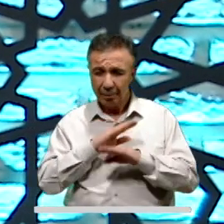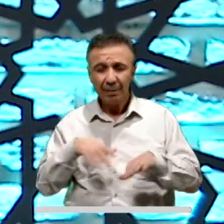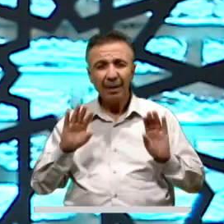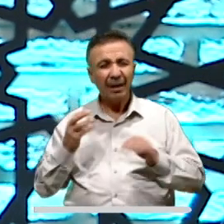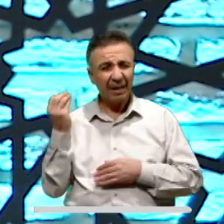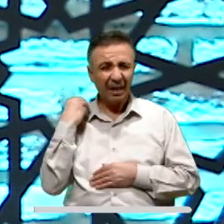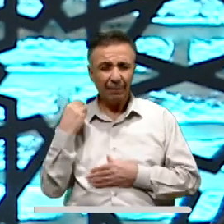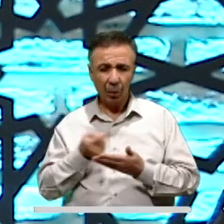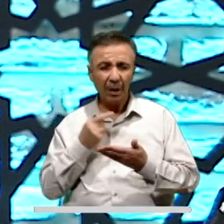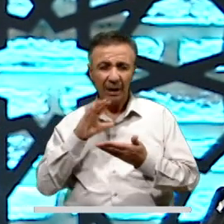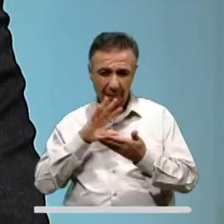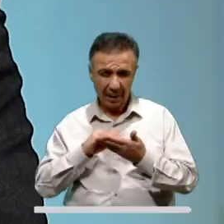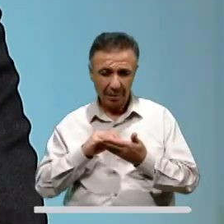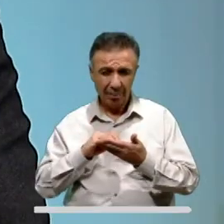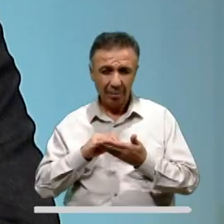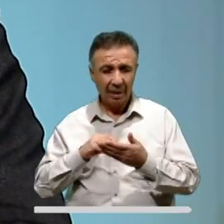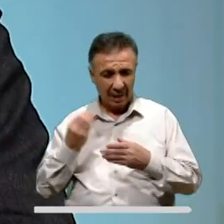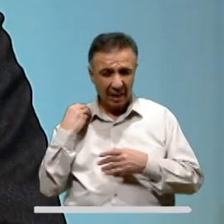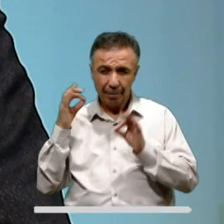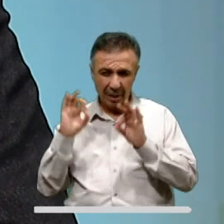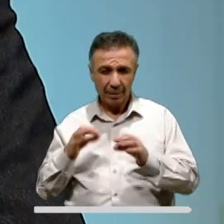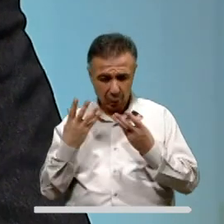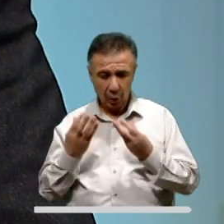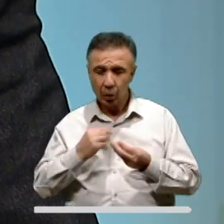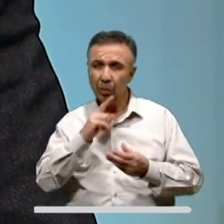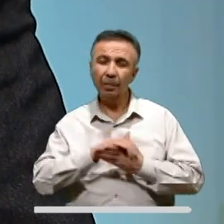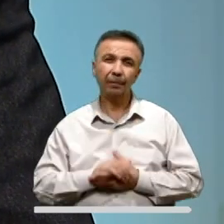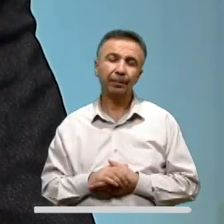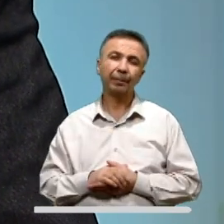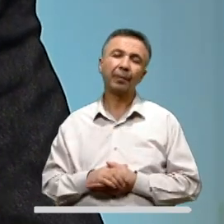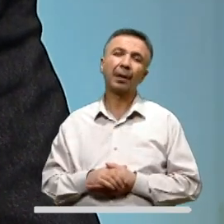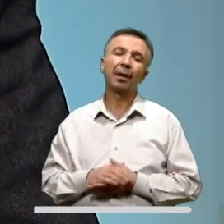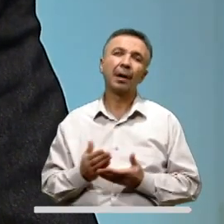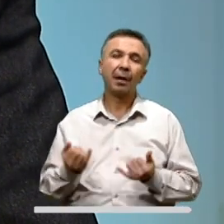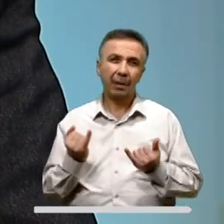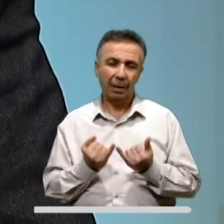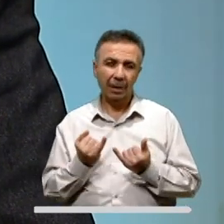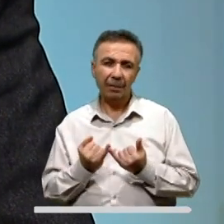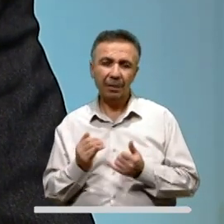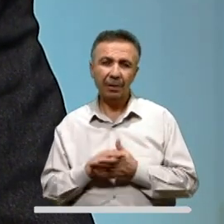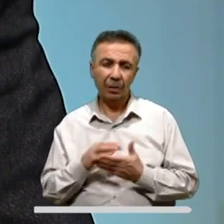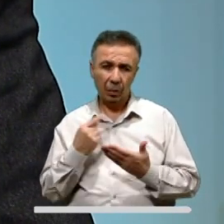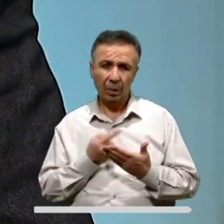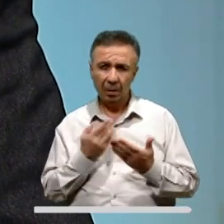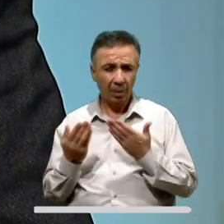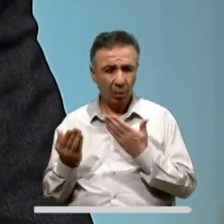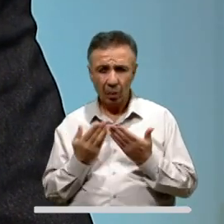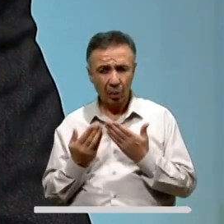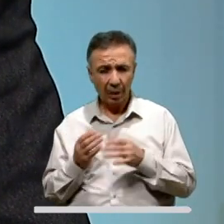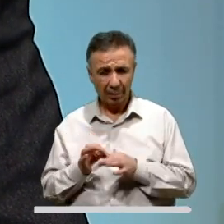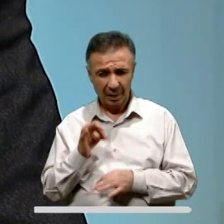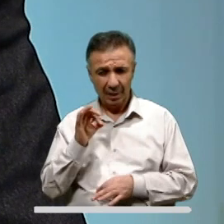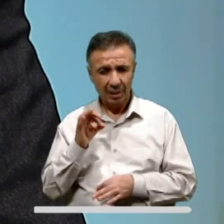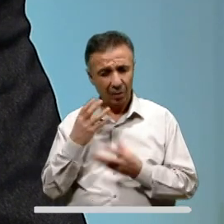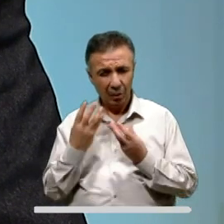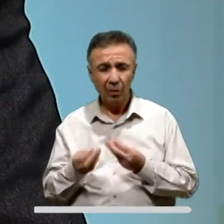mi başlayayım, yoksa okumaya devam edeyim? Yani kardeşimiz mutat, Kur'an-ı Kerim okuyan bir kimse